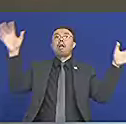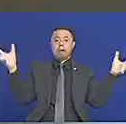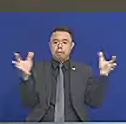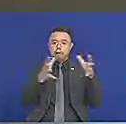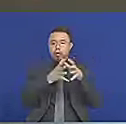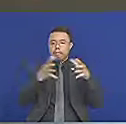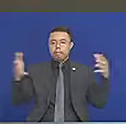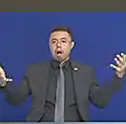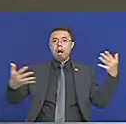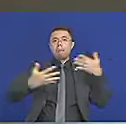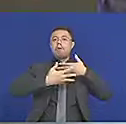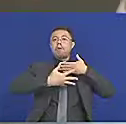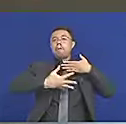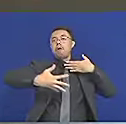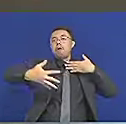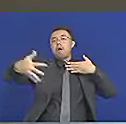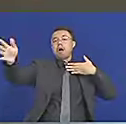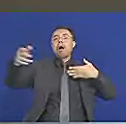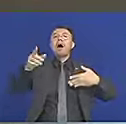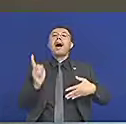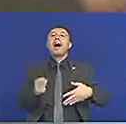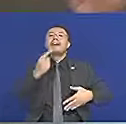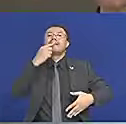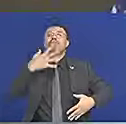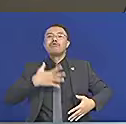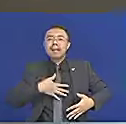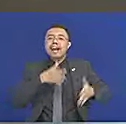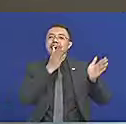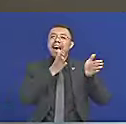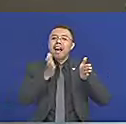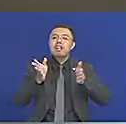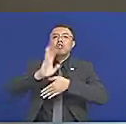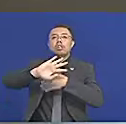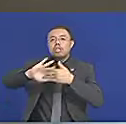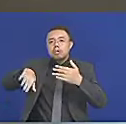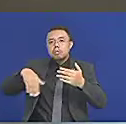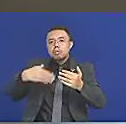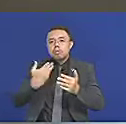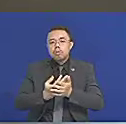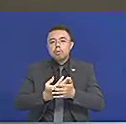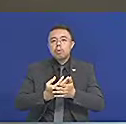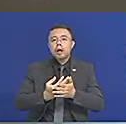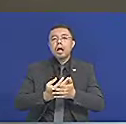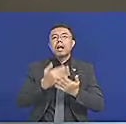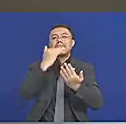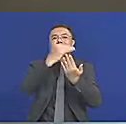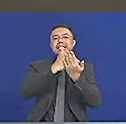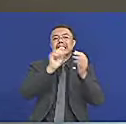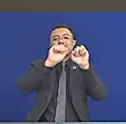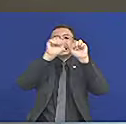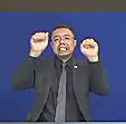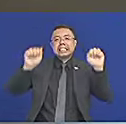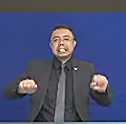Ada yang empunya dan mengatur semua tatanan ini.